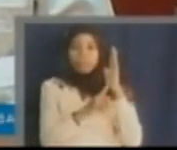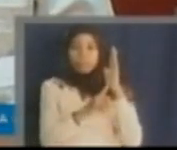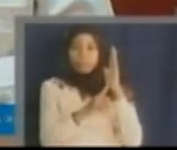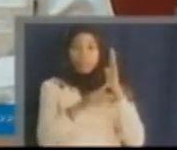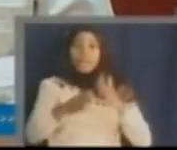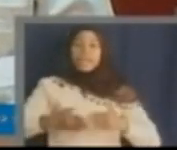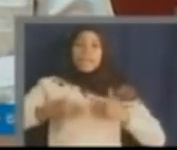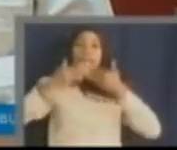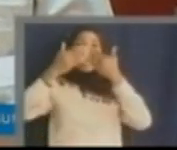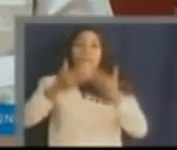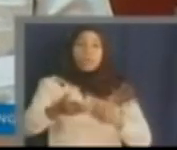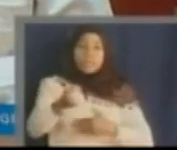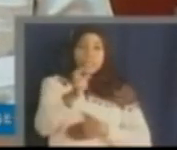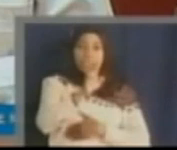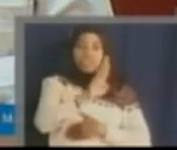aliwasilisha rufaa kwa mujibu wa